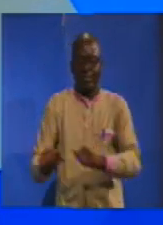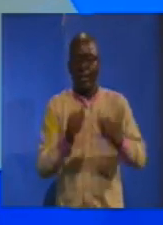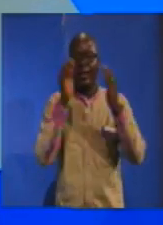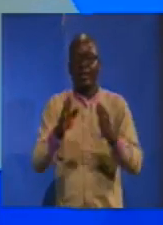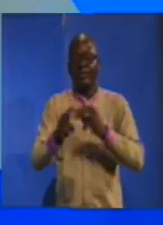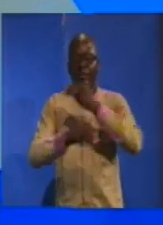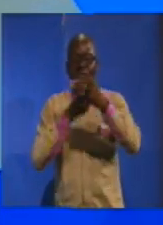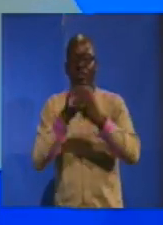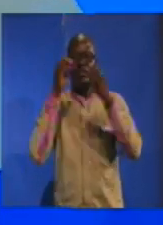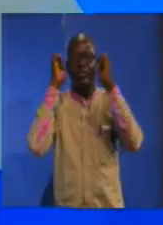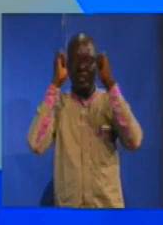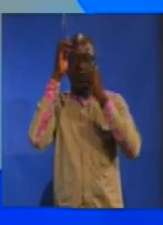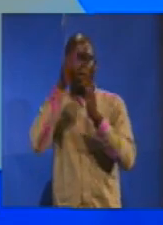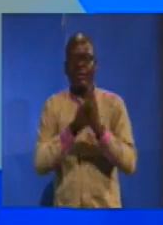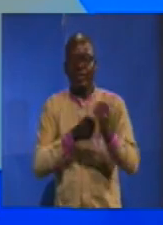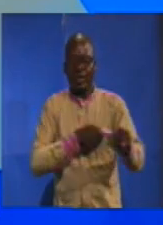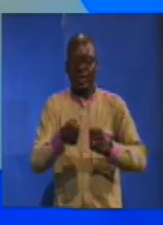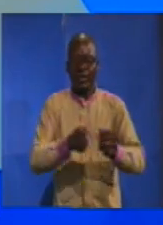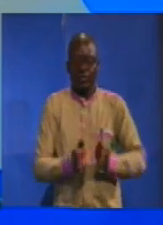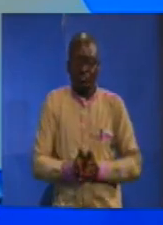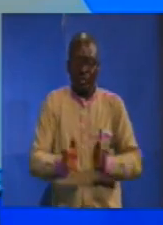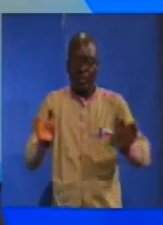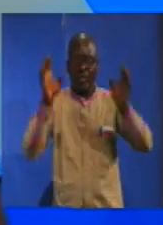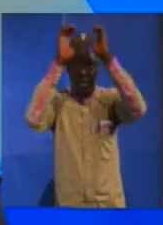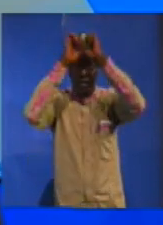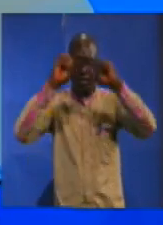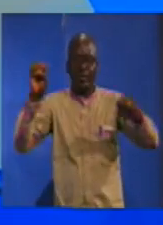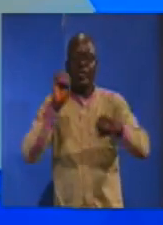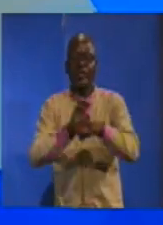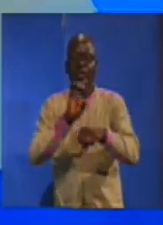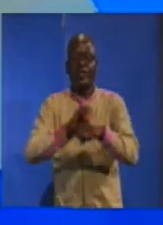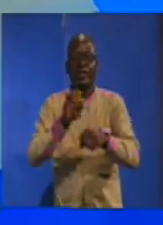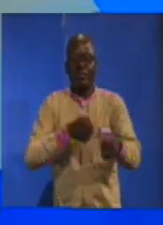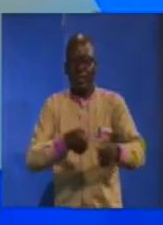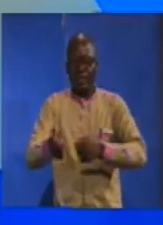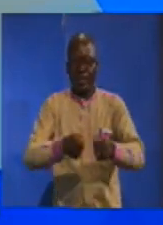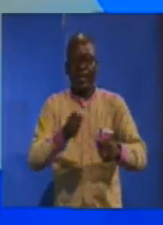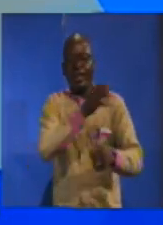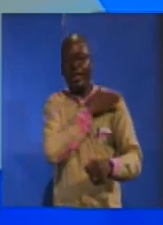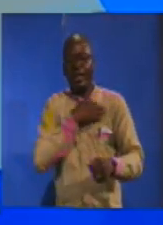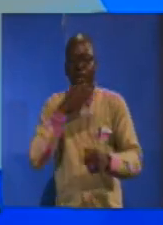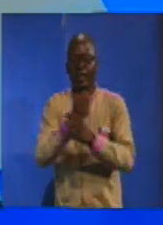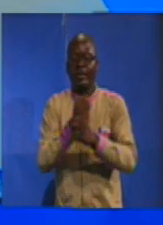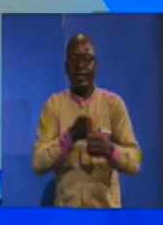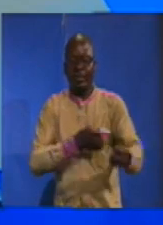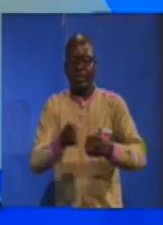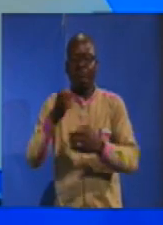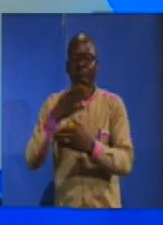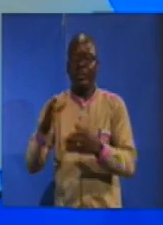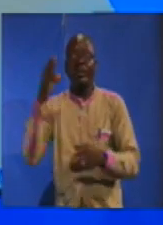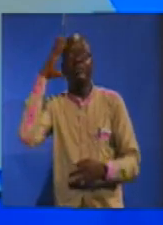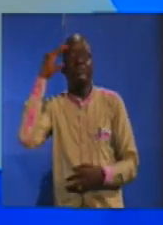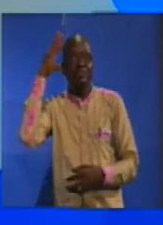de l'éducation que sont les directeurs généraux, les présidents des conseils d'administration et leurs collaborateurs échangent leurs expériences